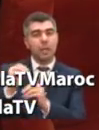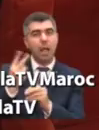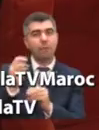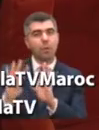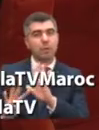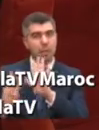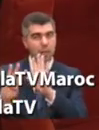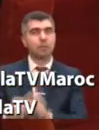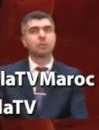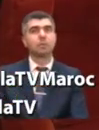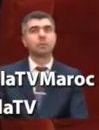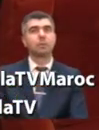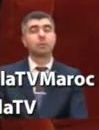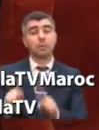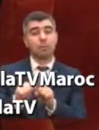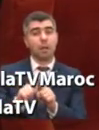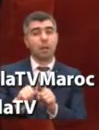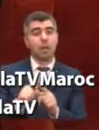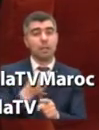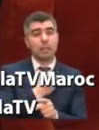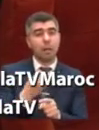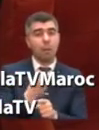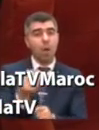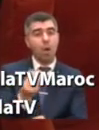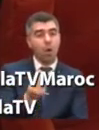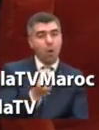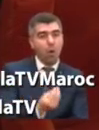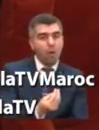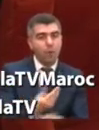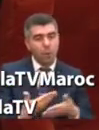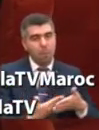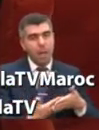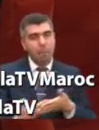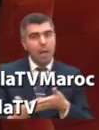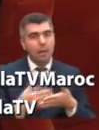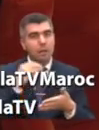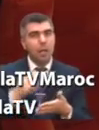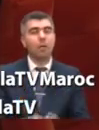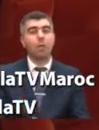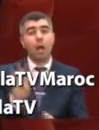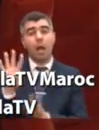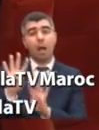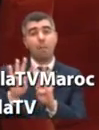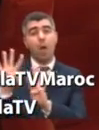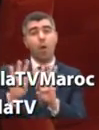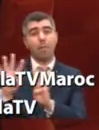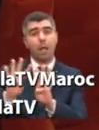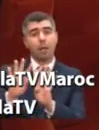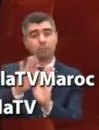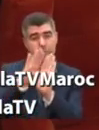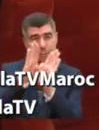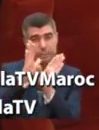مسالك المستعجلات المتخصصة طب الأطفال وطب الأطفال الخدج وحديثي الولادة، 144 حاضنة ثابتة تم اقتنائها،